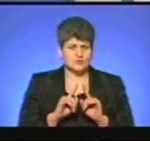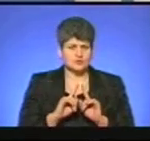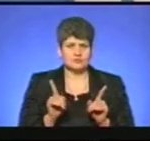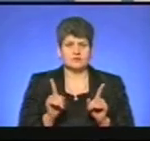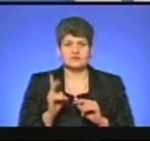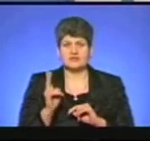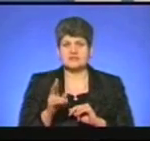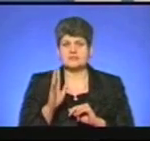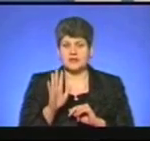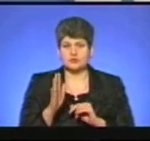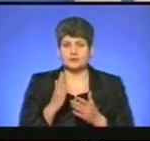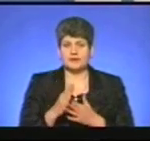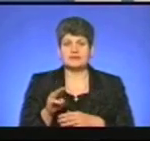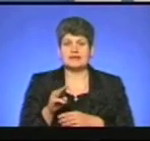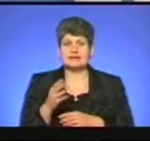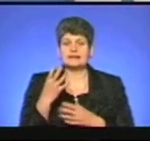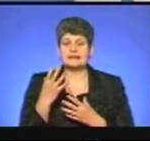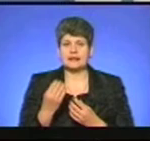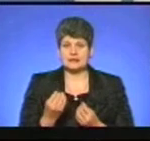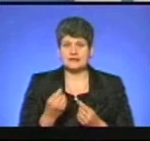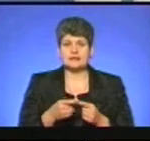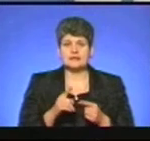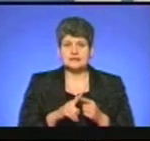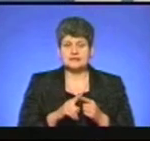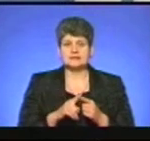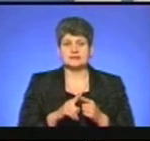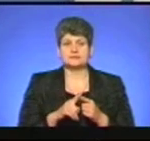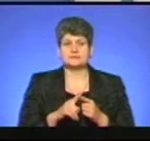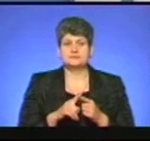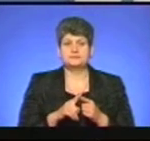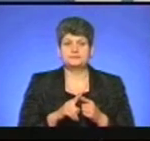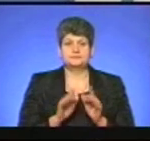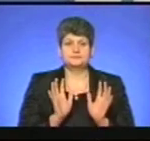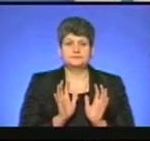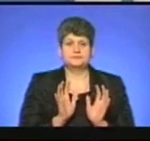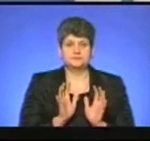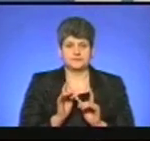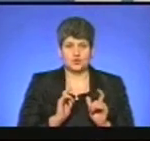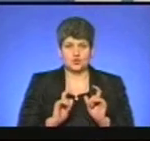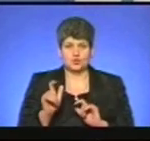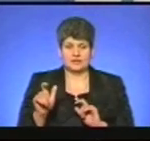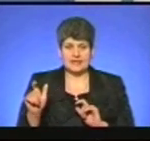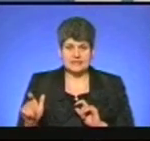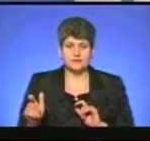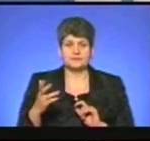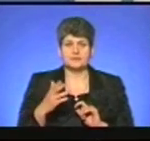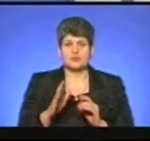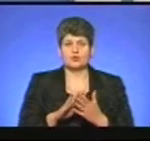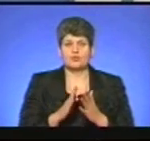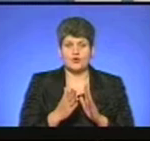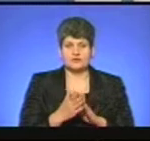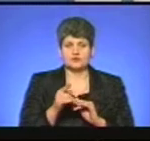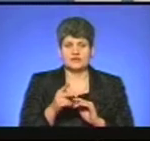оскільки 25-го ми маємо Тетянин день, це покровительниця студентів. Ми з компанією ISEC домовилися, що